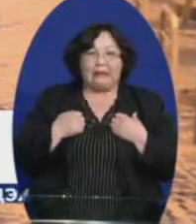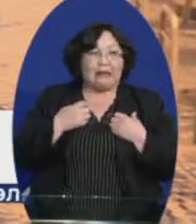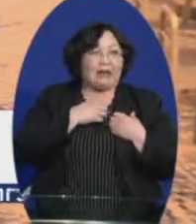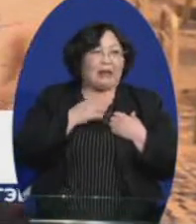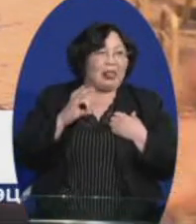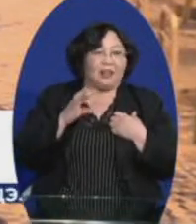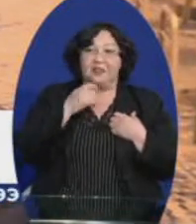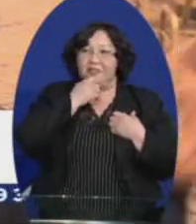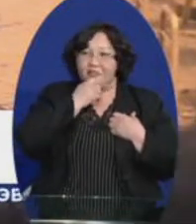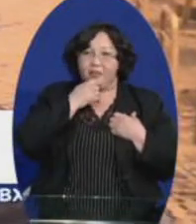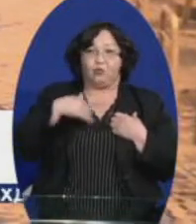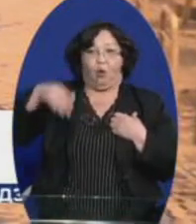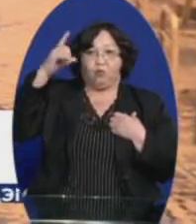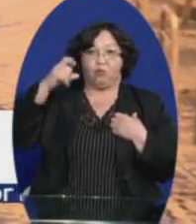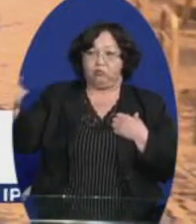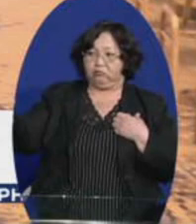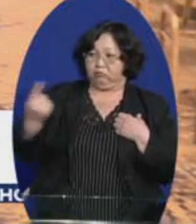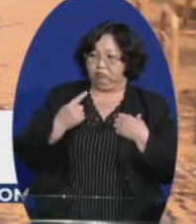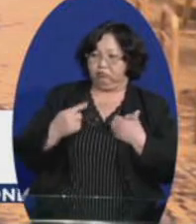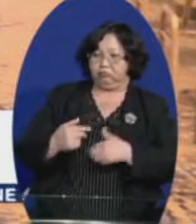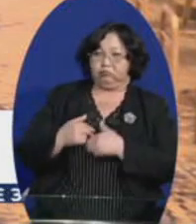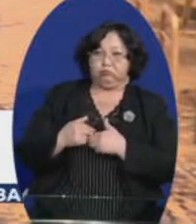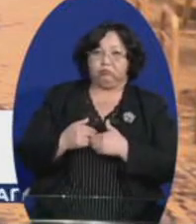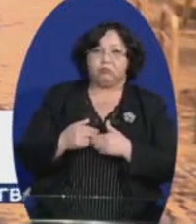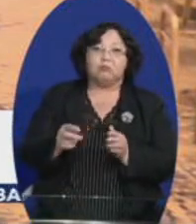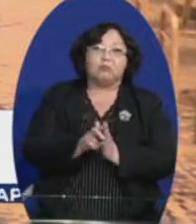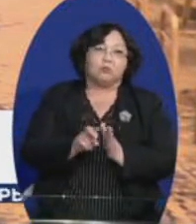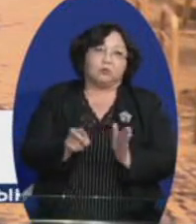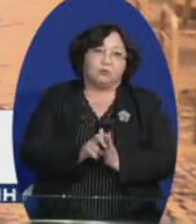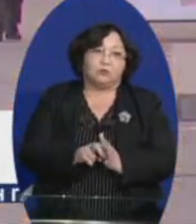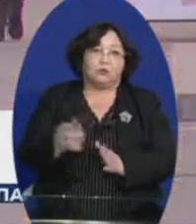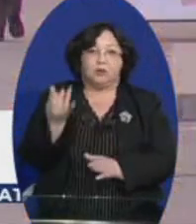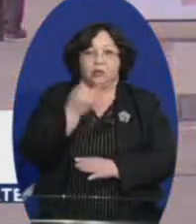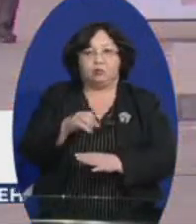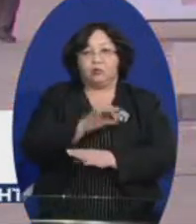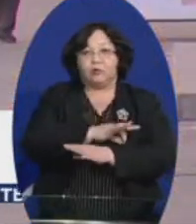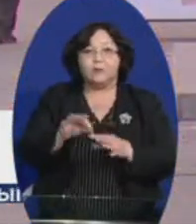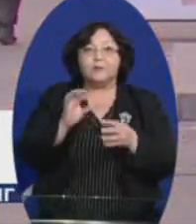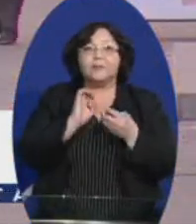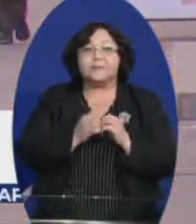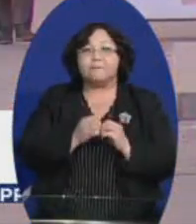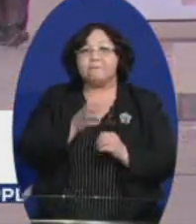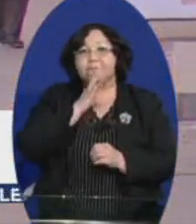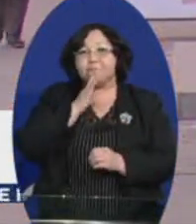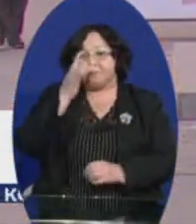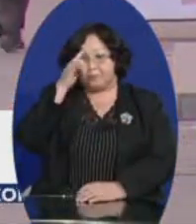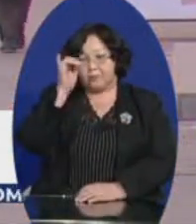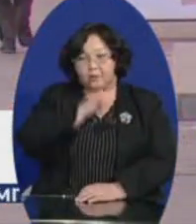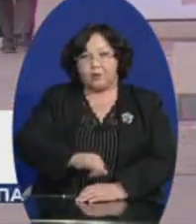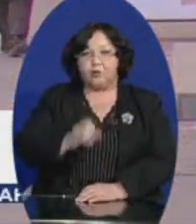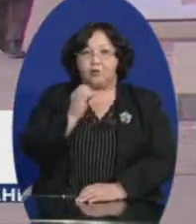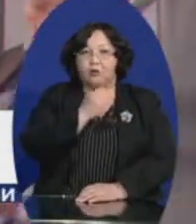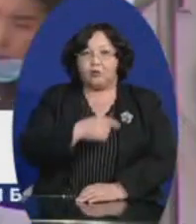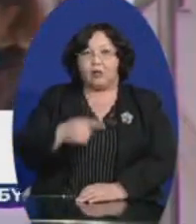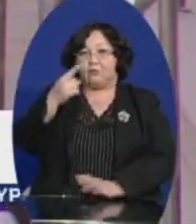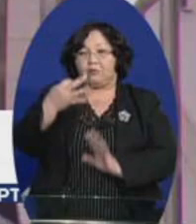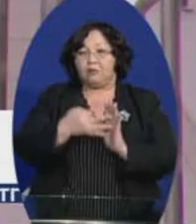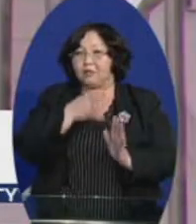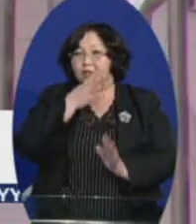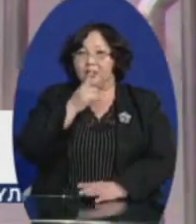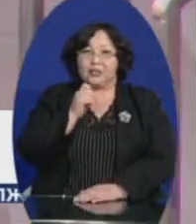үлээхэд томчууд хурж ирээд туслах. Ийм л одоо төсөл байгаа. Манай улсад 0-18 насны